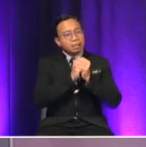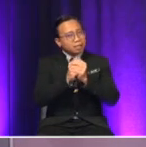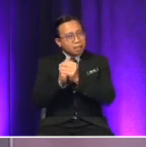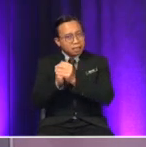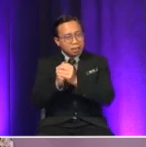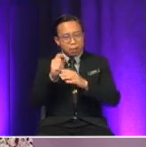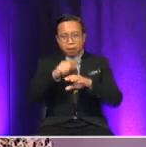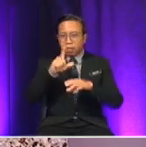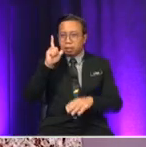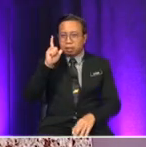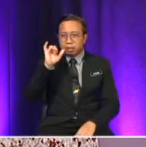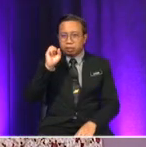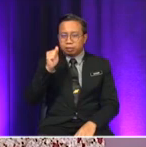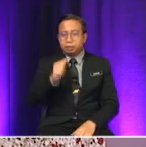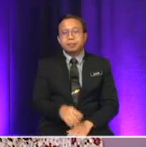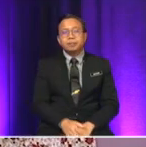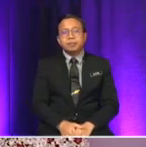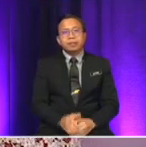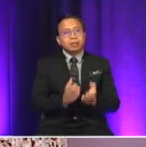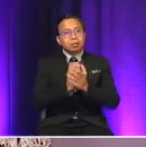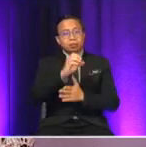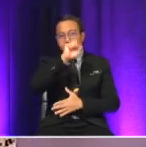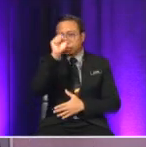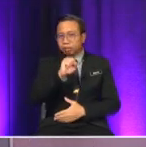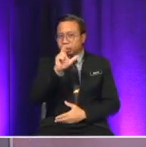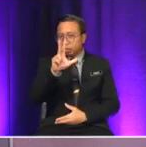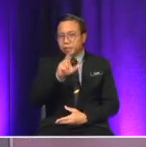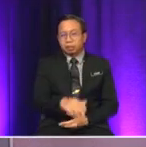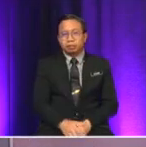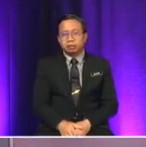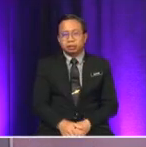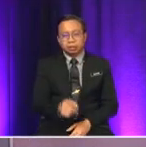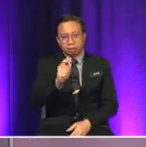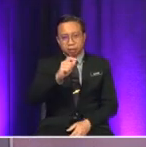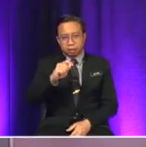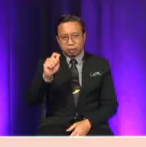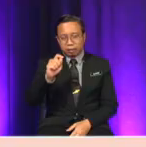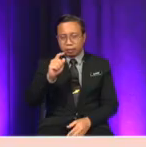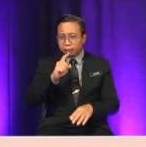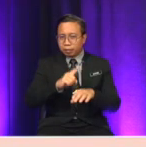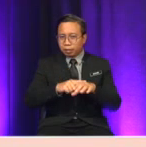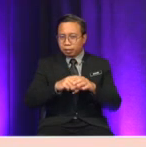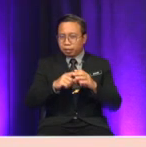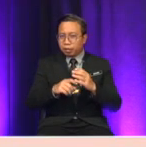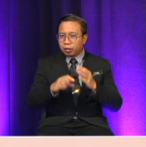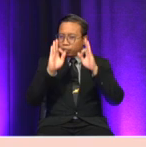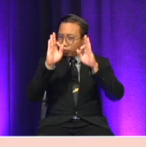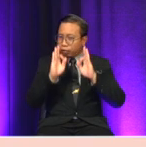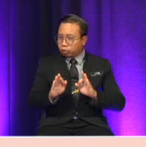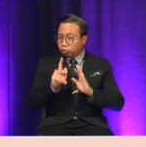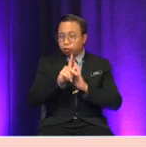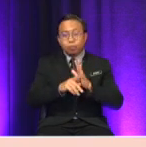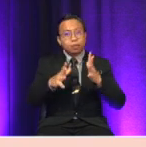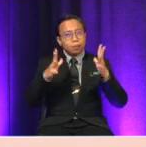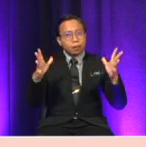Lisa. Okey, baik, kita teruskan dengan soalan yang ketiga. Baik, tandakan rahib bagi faktor perkembangan estetika dan